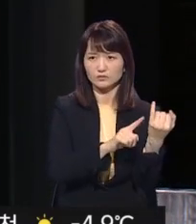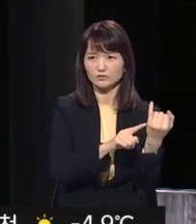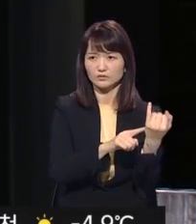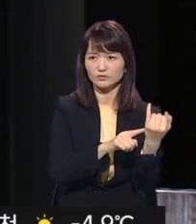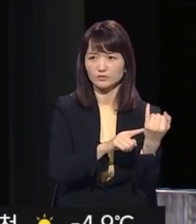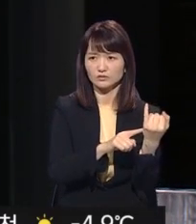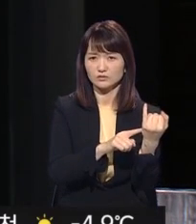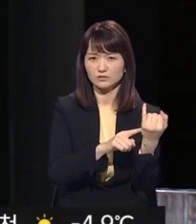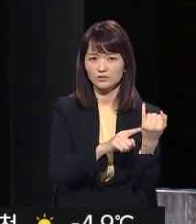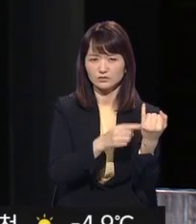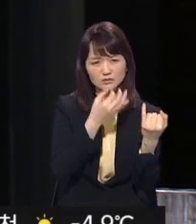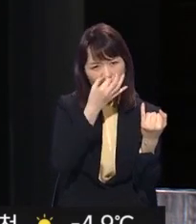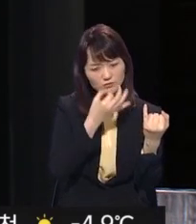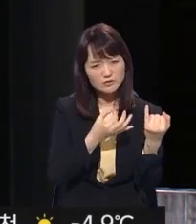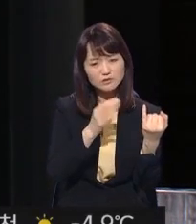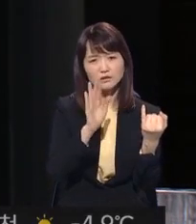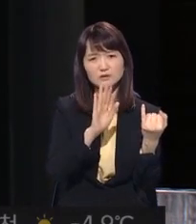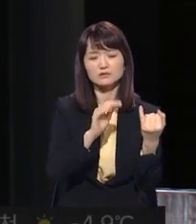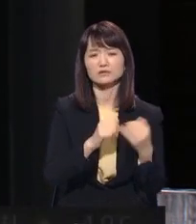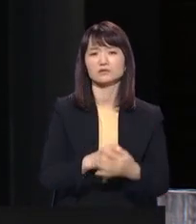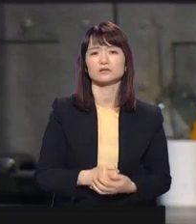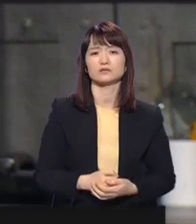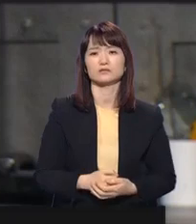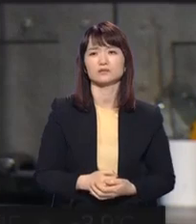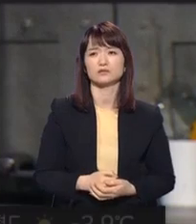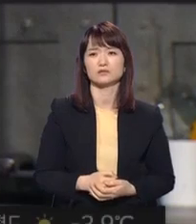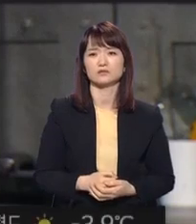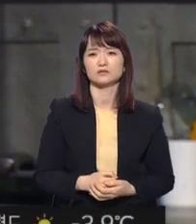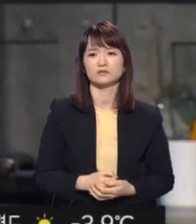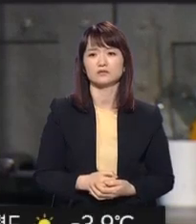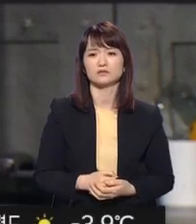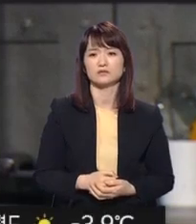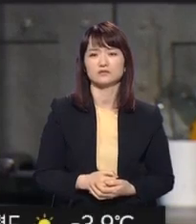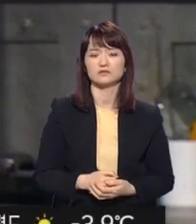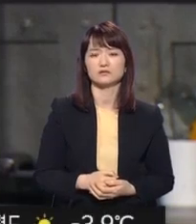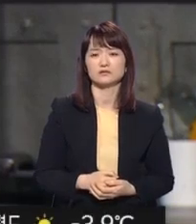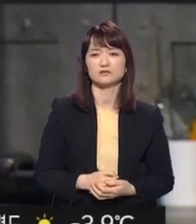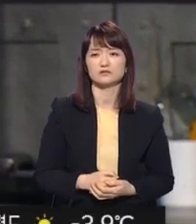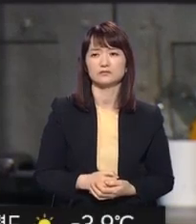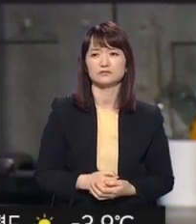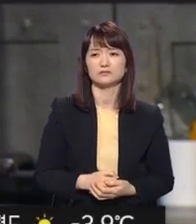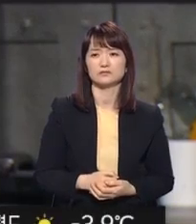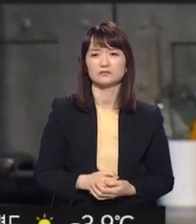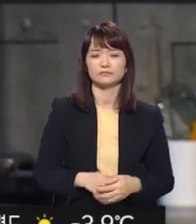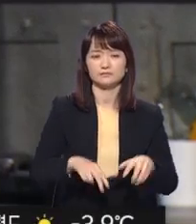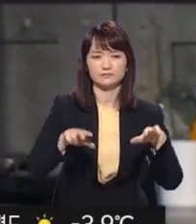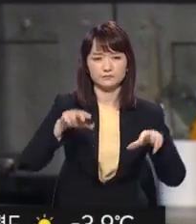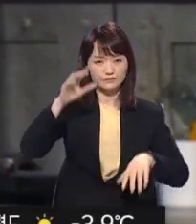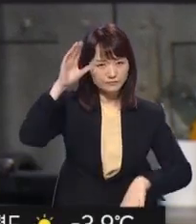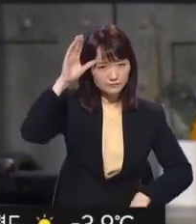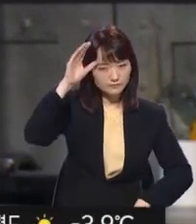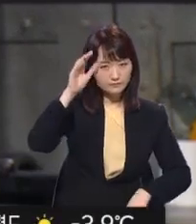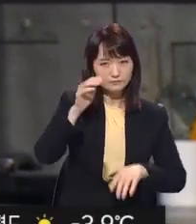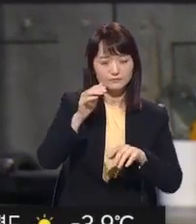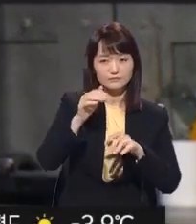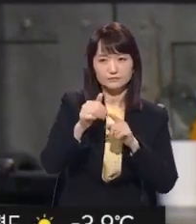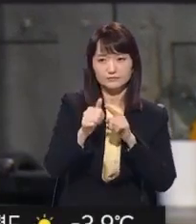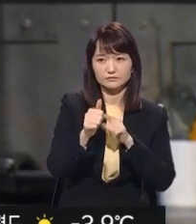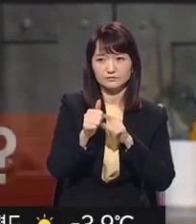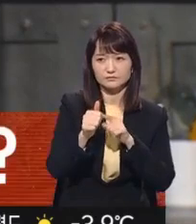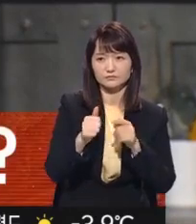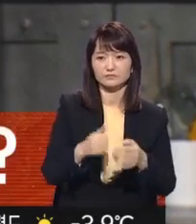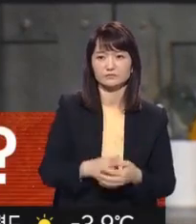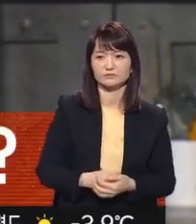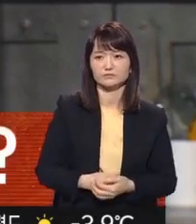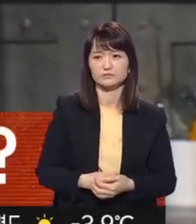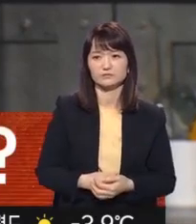시달렸던게 아닌 거 같기도 하고 사실 더 충격적인 이야기가 있는데요 지금 이제 그 반려견이 있었는데 그 반려견을